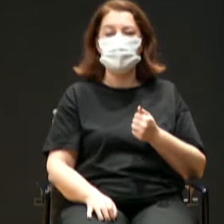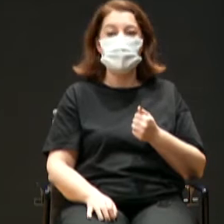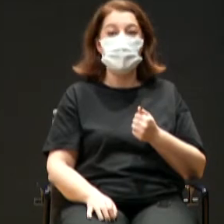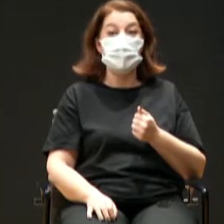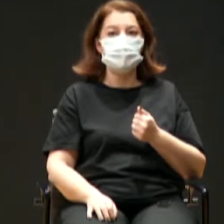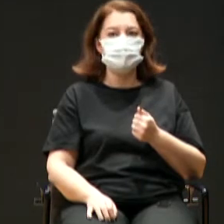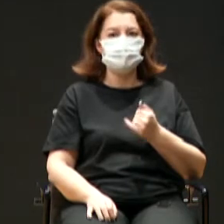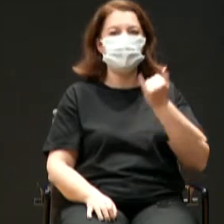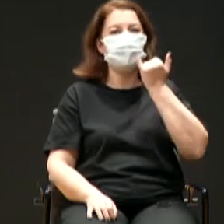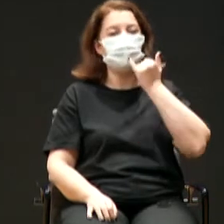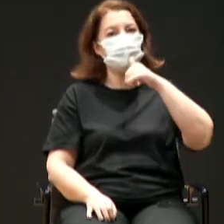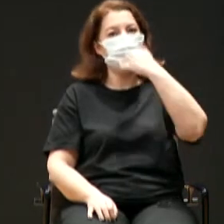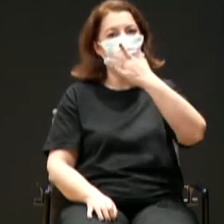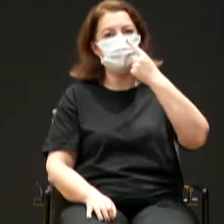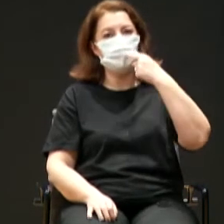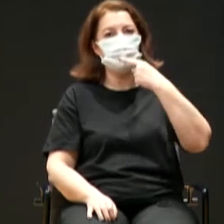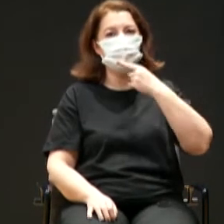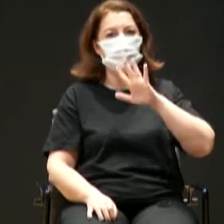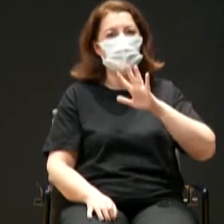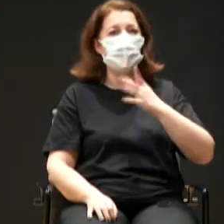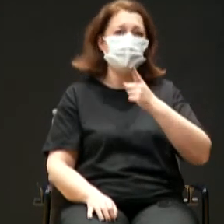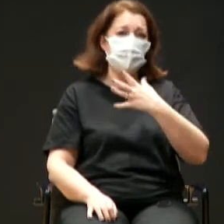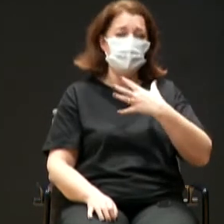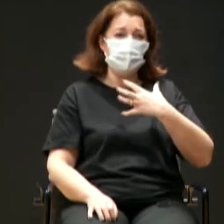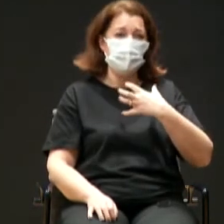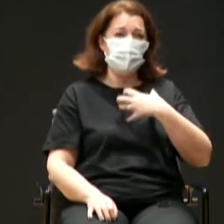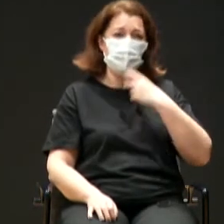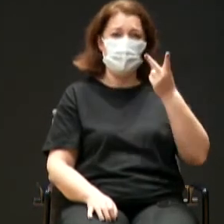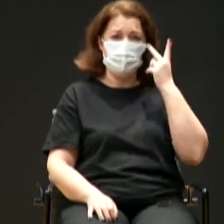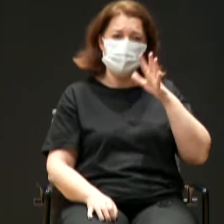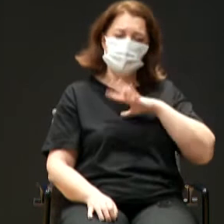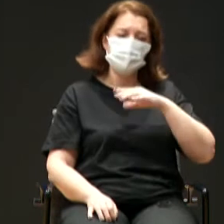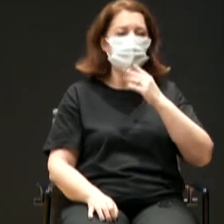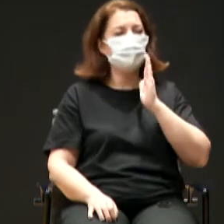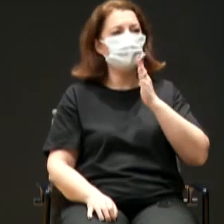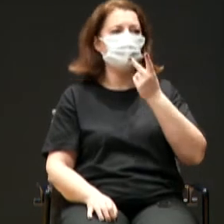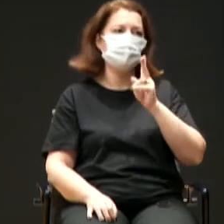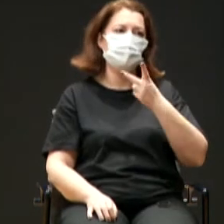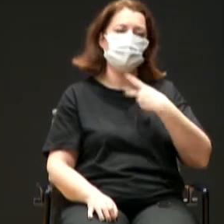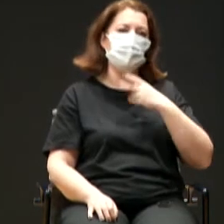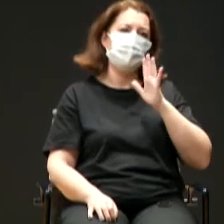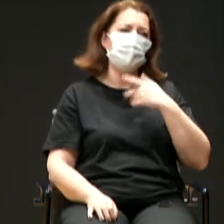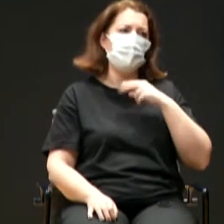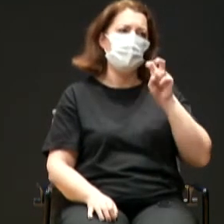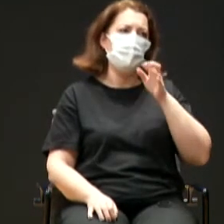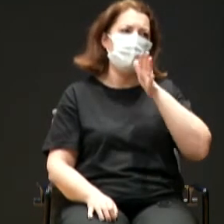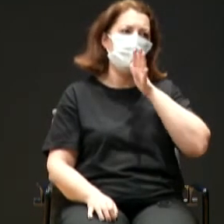Salonun dışında arkadaşlar, konuşuruz. Ama skor kaydetmek istiyorsanız devam edin. Ben devam ederim. Ben konuya